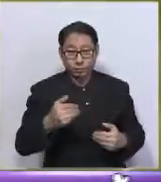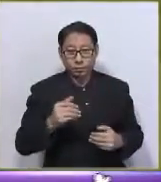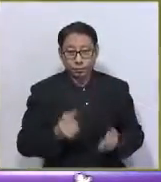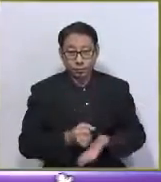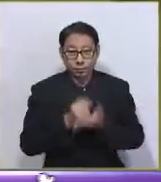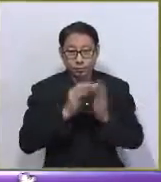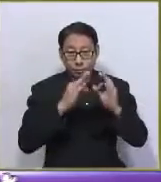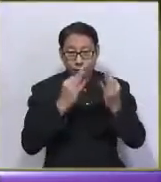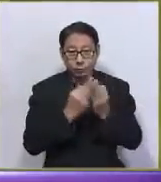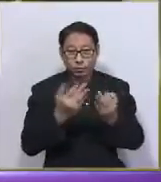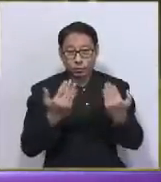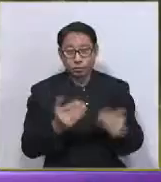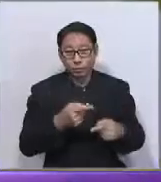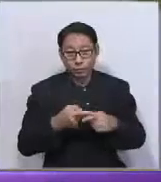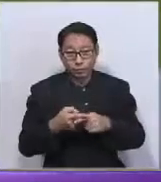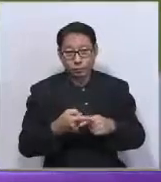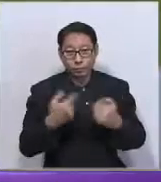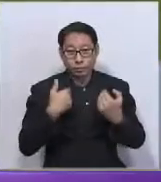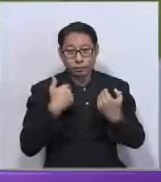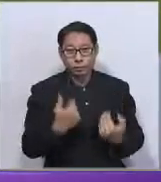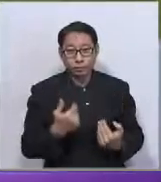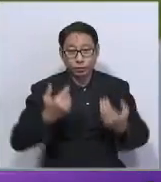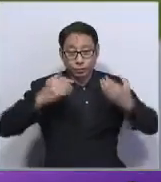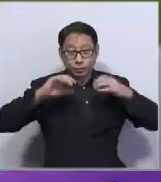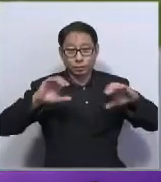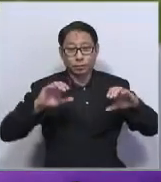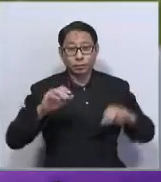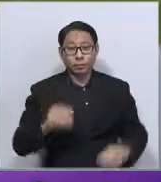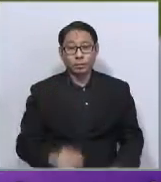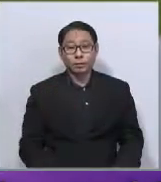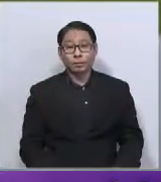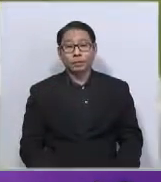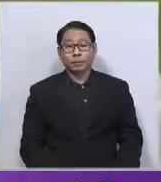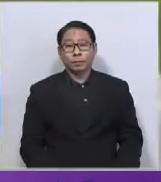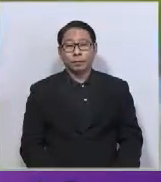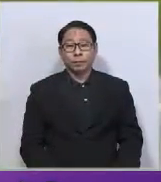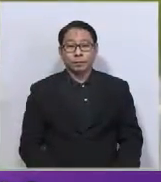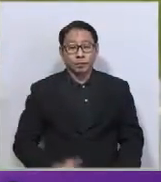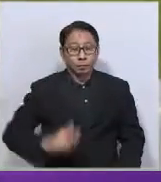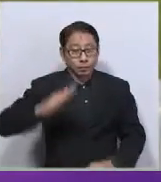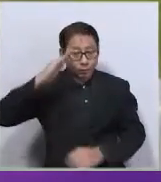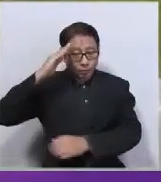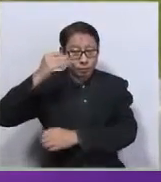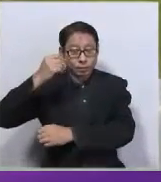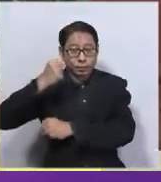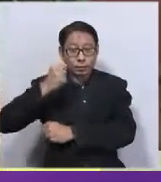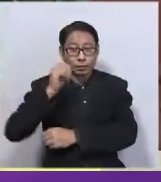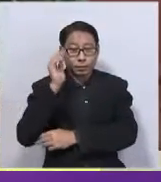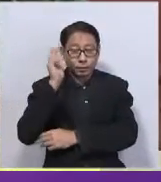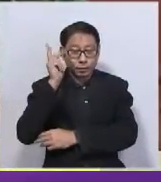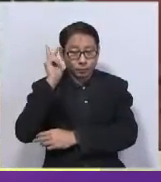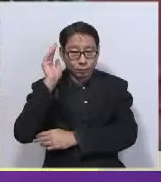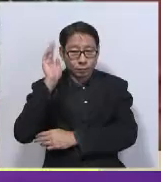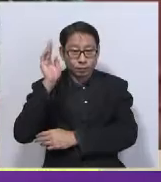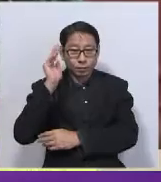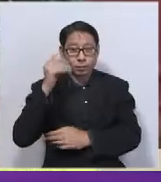ผู้เสียชีวิตและบาดเจ็บตามระเบียบของทางราชการทางด้านของพันเอกปราโมทพรมอินโฆษกกองอำนวยการรักษ